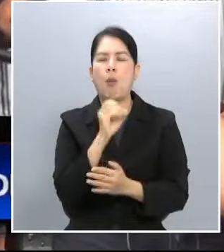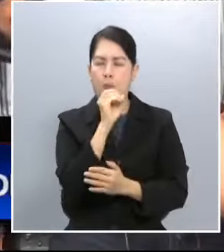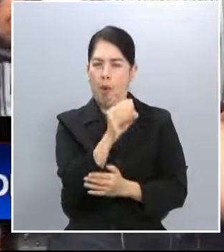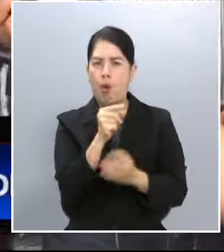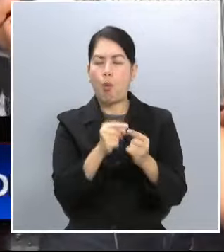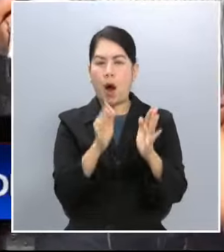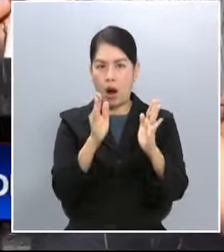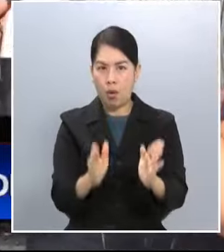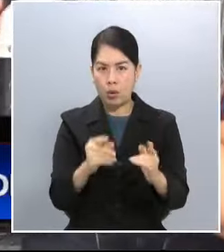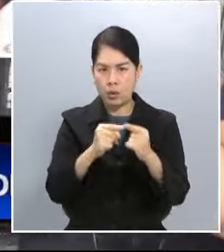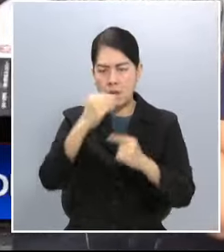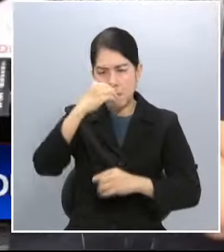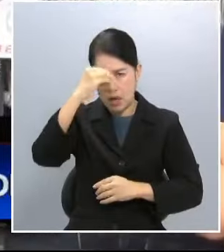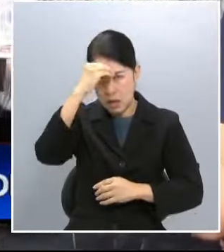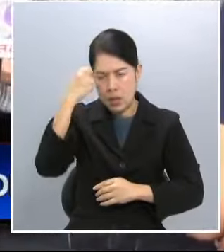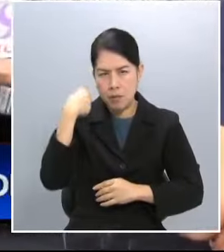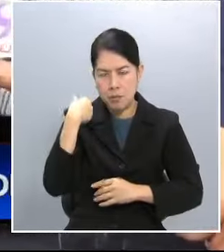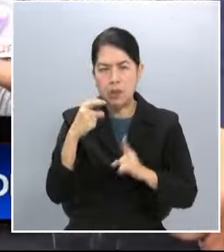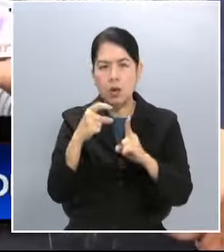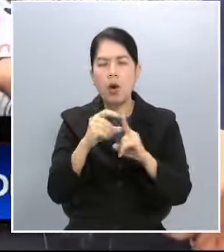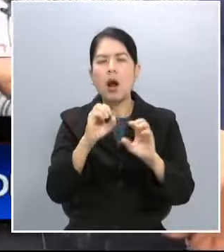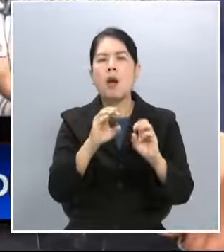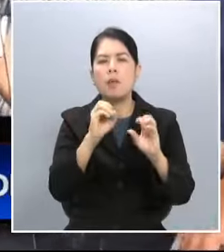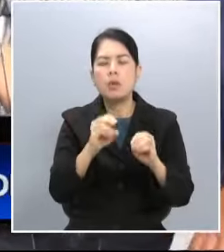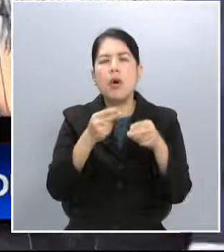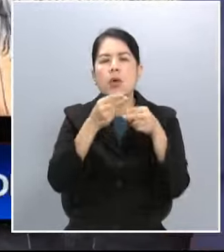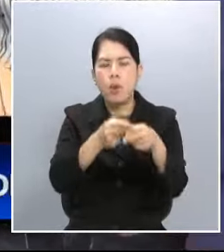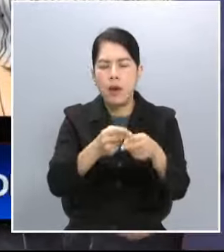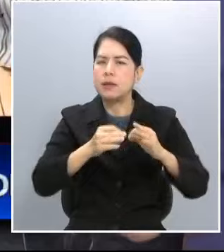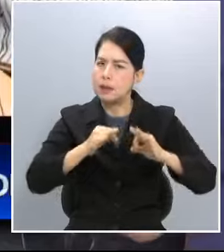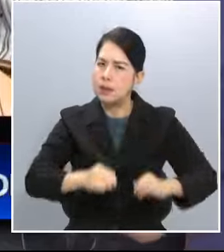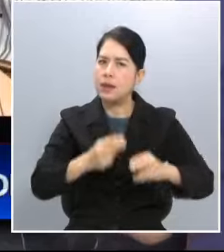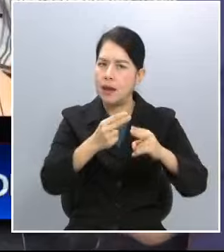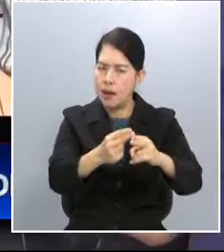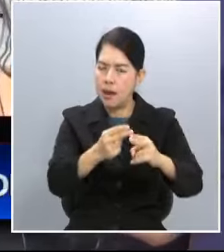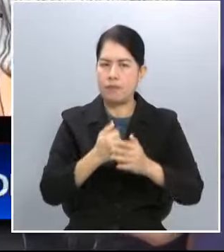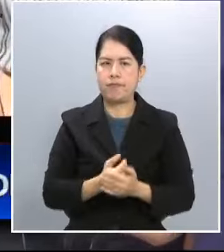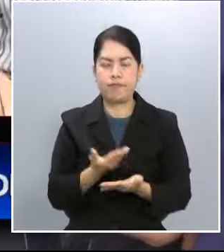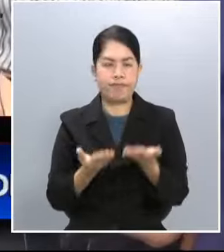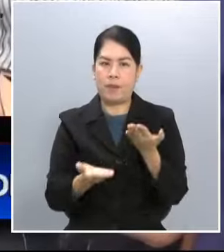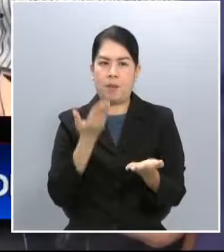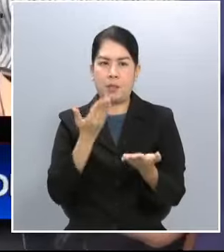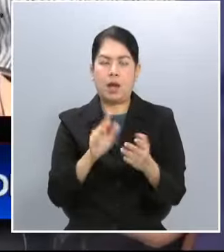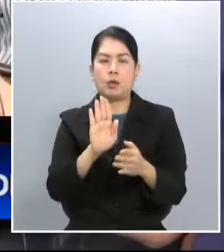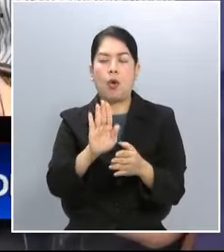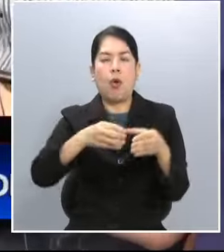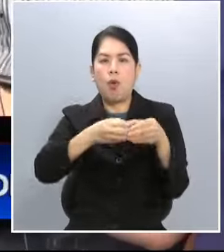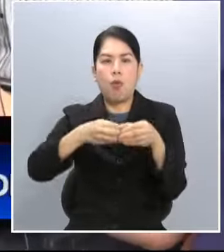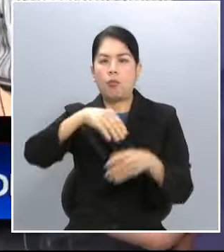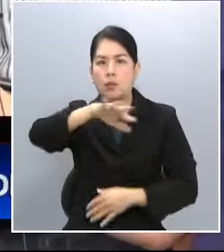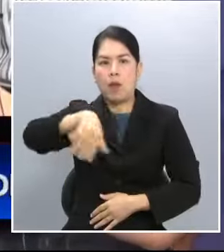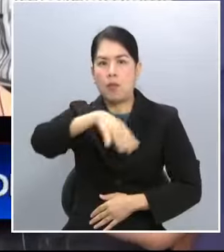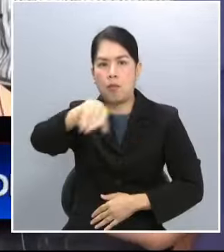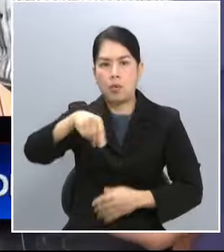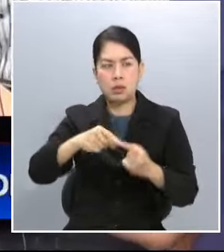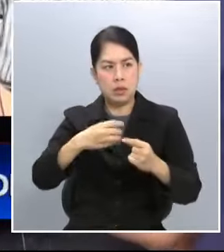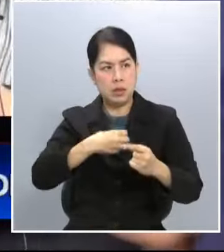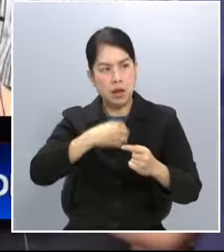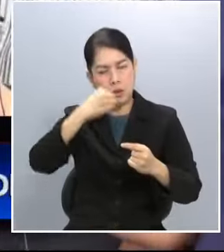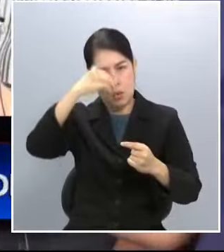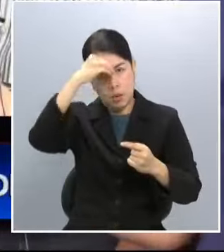วเขาไม่ได้ประโยชน์ไม่เก็ตไม่มีใครมา เขาไม่มาใช่ ง่ายง่ายเลย ก็ต้องถามทุกคนว่าเวลาทุกคนถามพ่อทำจ